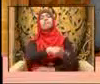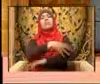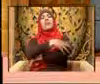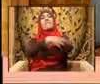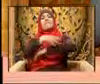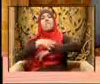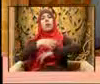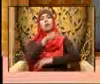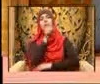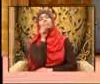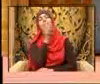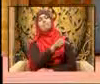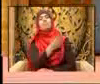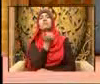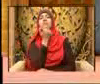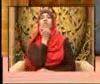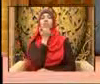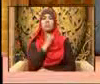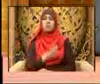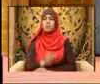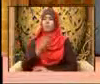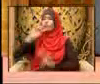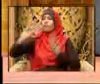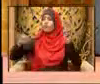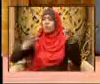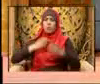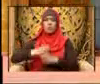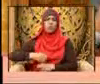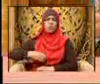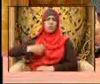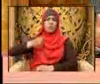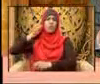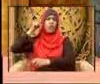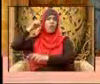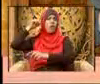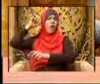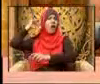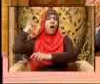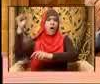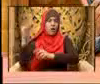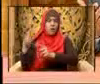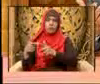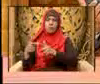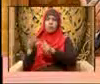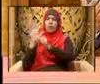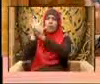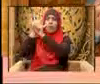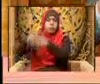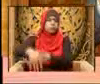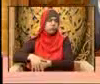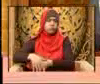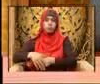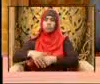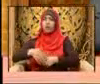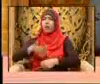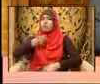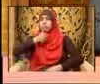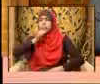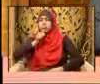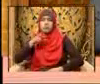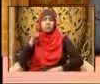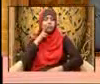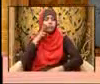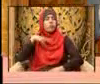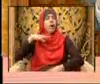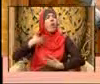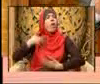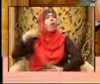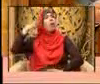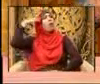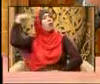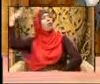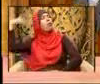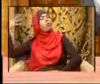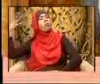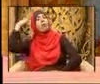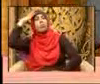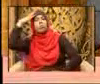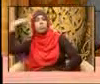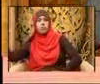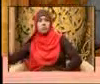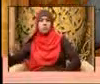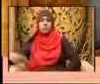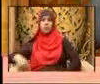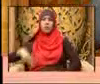المتنوعة. يعني السرقة، القتل، هذه كلها، الخمر حتى ينسى الإنسان همه، يذهب الإنسان